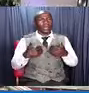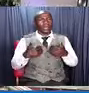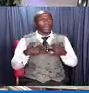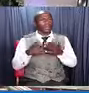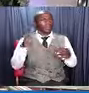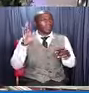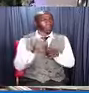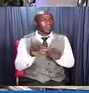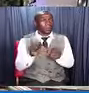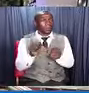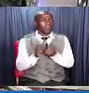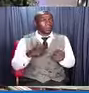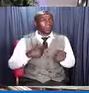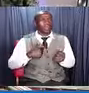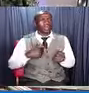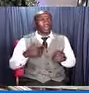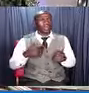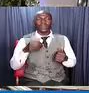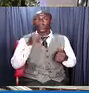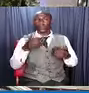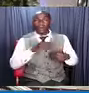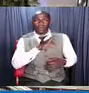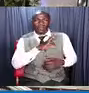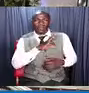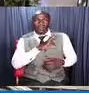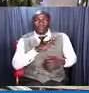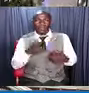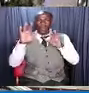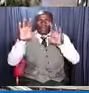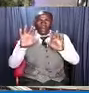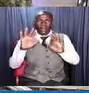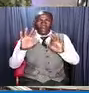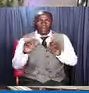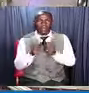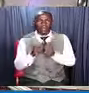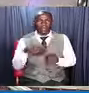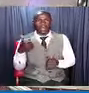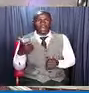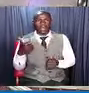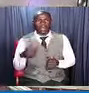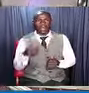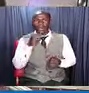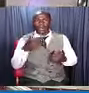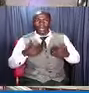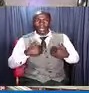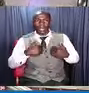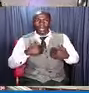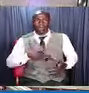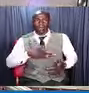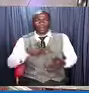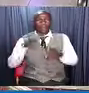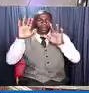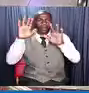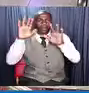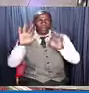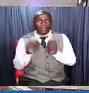And I had so many weaknesses with me. Sikuwa na tunda la kuhurumia mwingine. I didn't have the fruit of feeling mercy. Sikuwa na tunda la kuhurumia wanyonge. I didn't have the